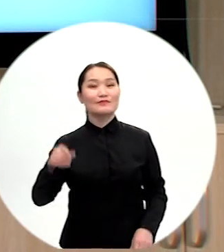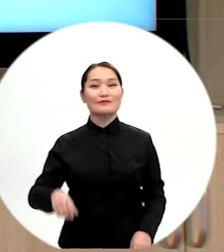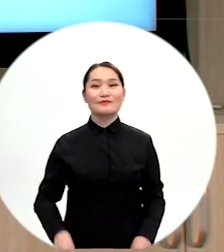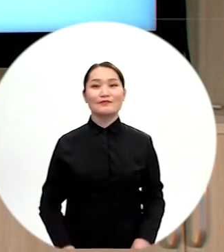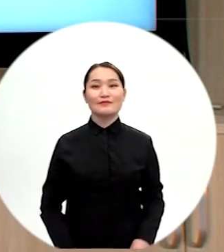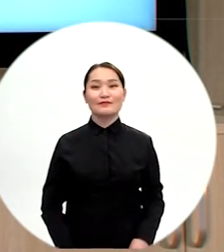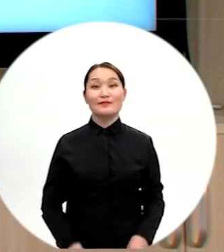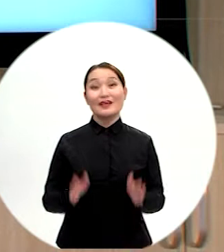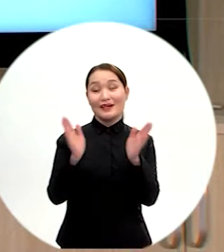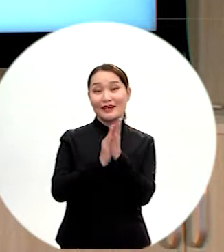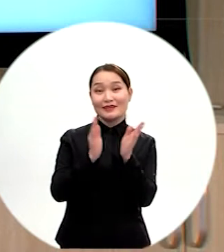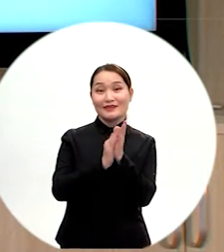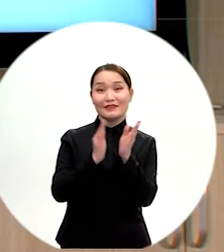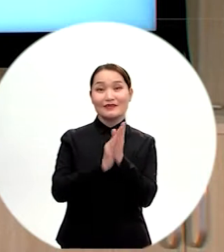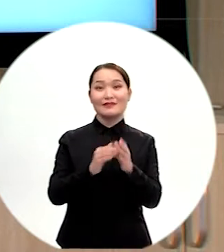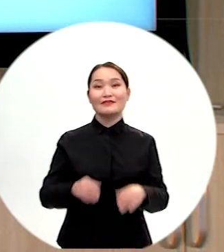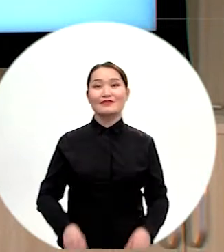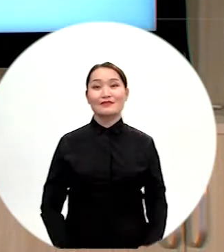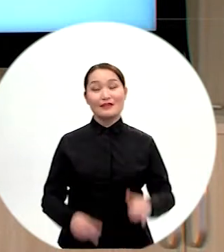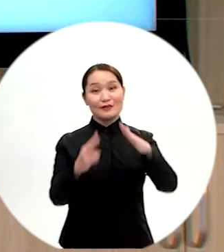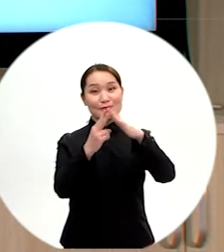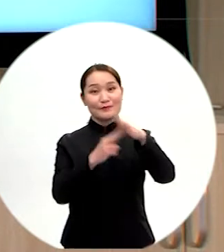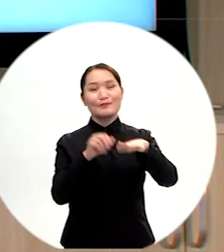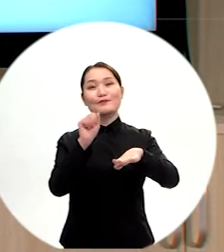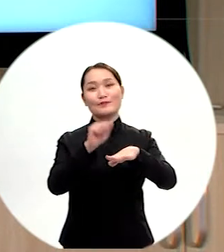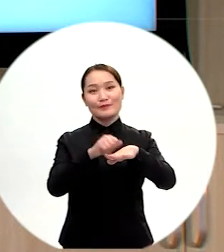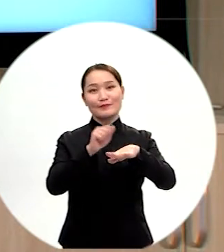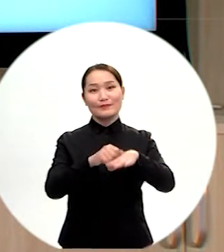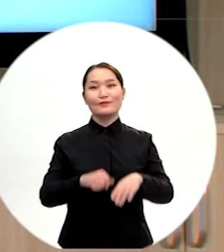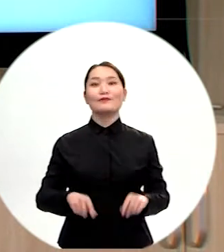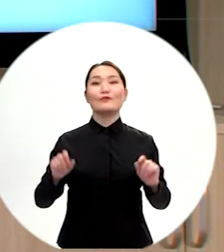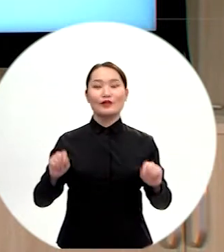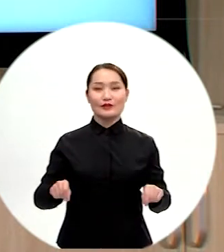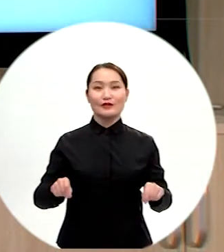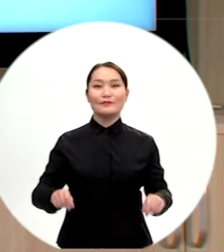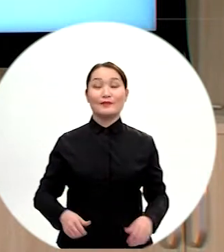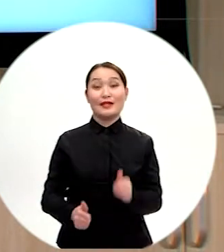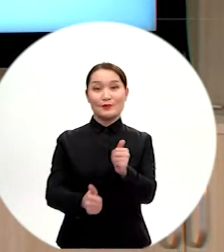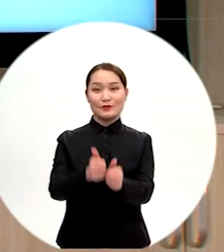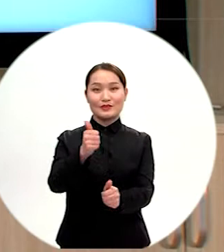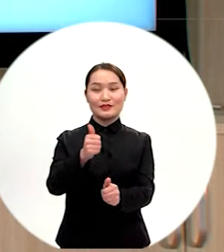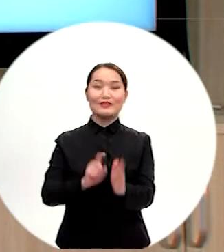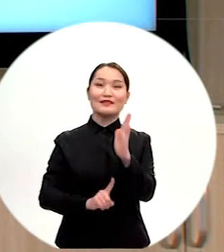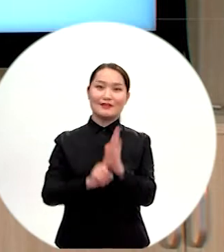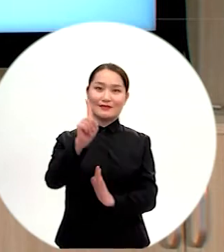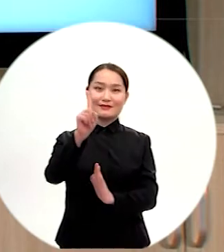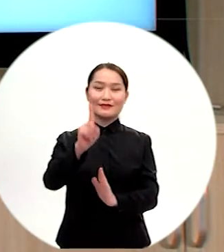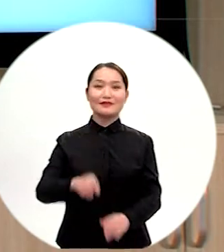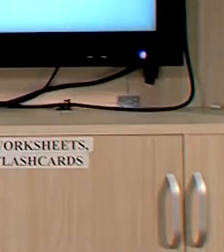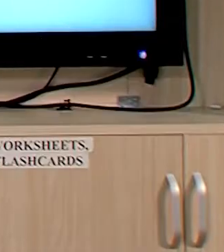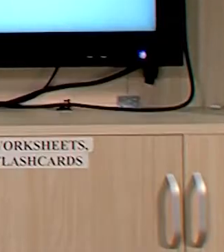тоглож болно. Эсвэл алга ташч ширээ зөвлөн цогч болно шүү хүүхдүүдээ. Амжилт хүсье. Ингээд эхэлцгээе.